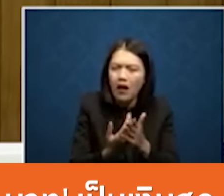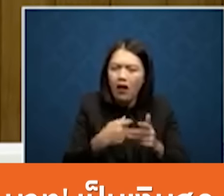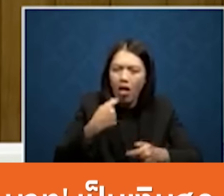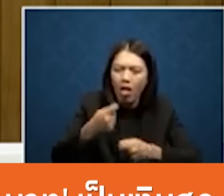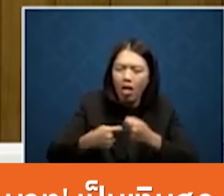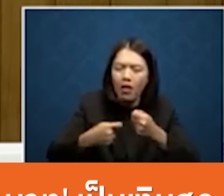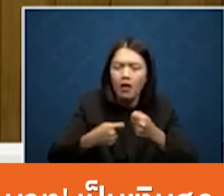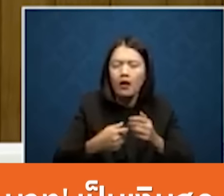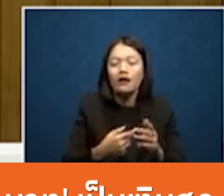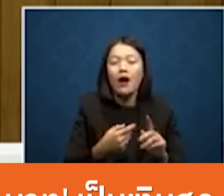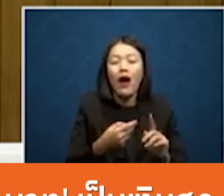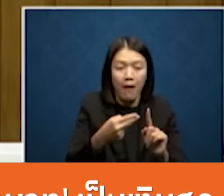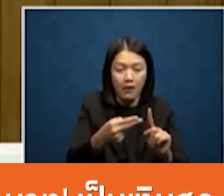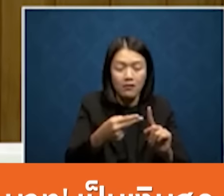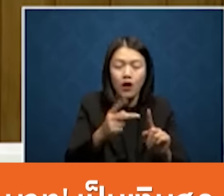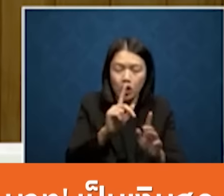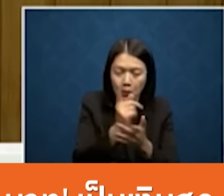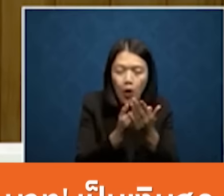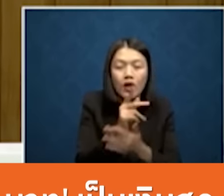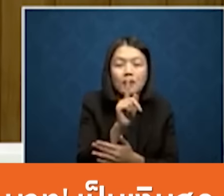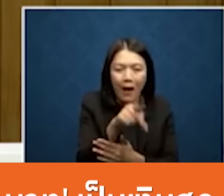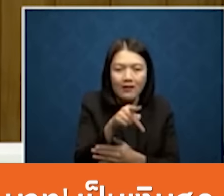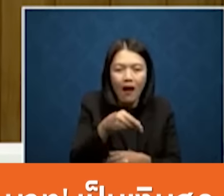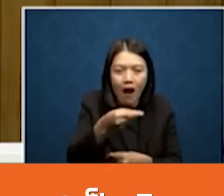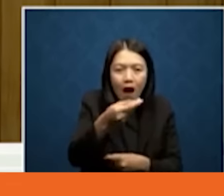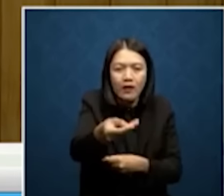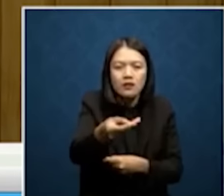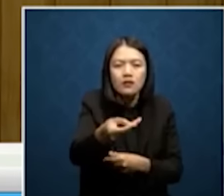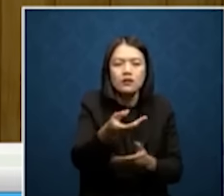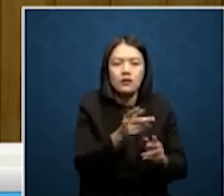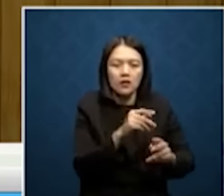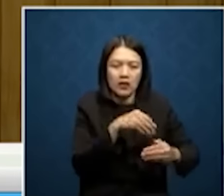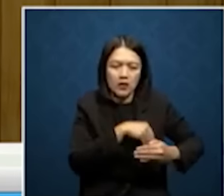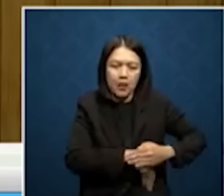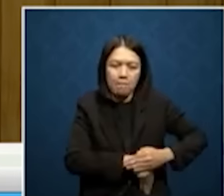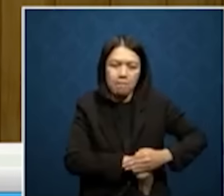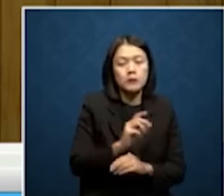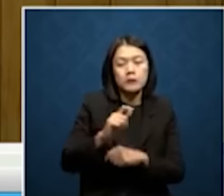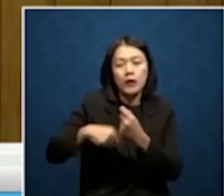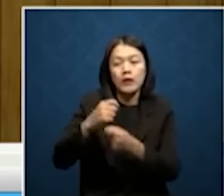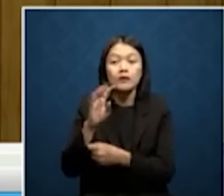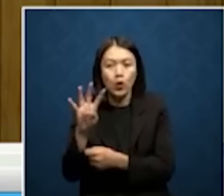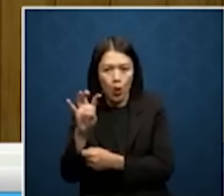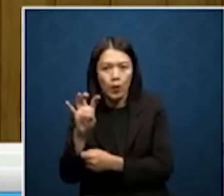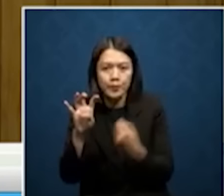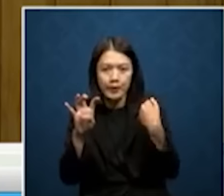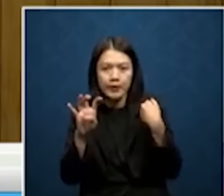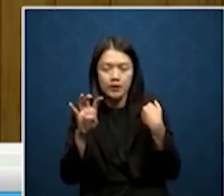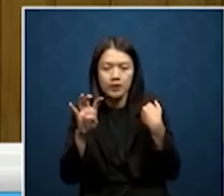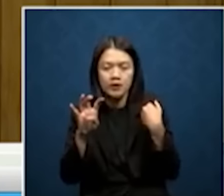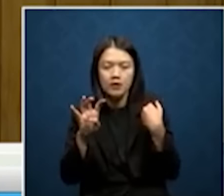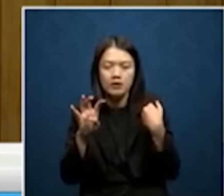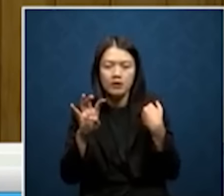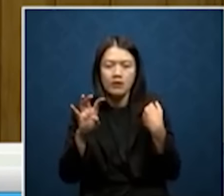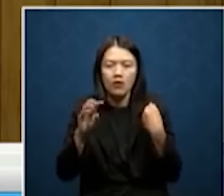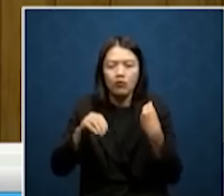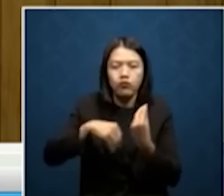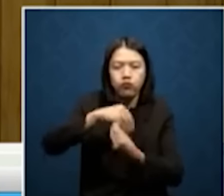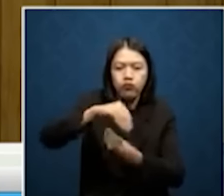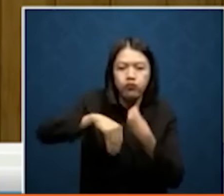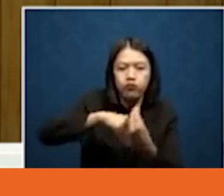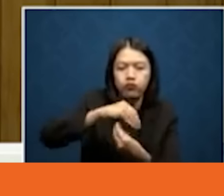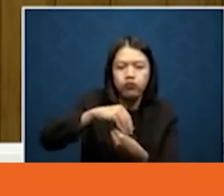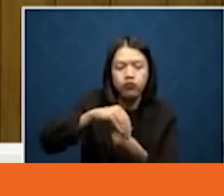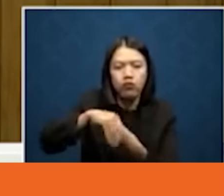ความว่าถ้าผมให้เงิน 1,000บาทกับท่านมีโอกาสที่ท่านจะเก็บเงินนั้นใส่กระเป๋าแลไม่ใช้เพราะฉะนั้นเม็ดเงินที่ลงไปแล้วจะมีผลต่อการ